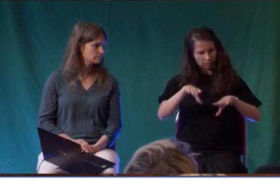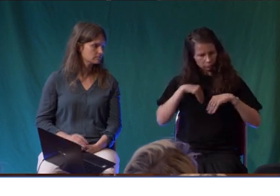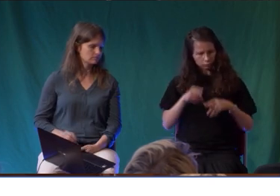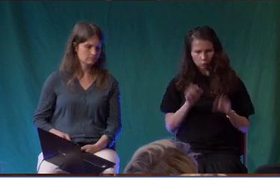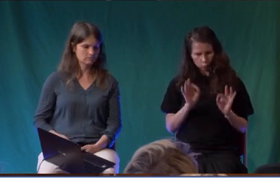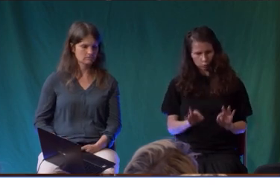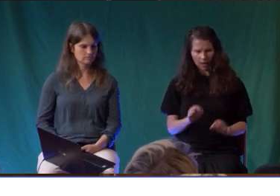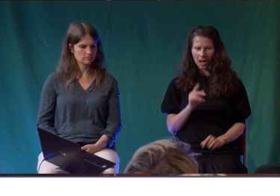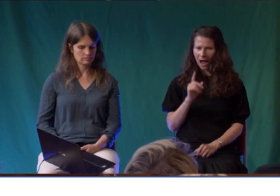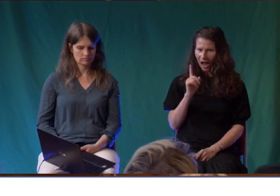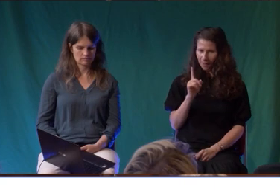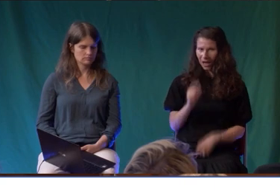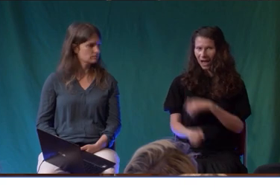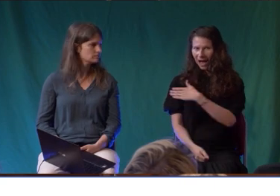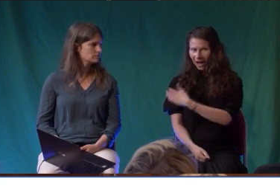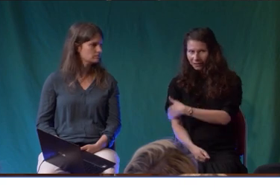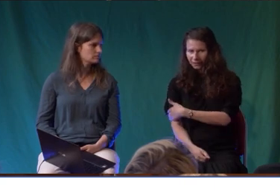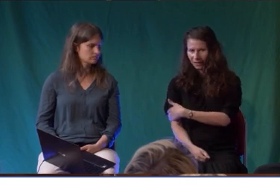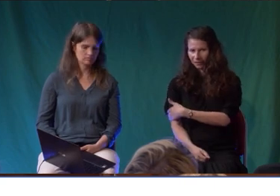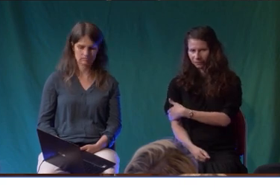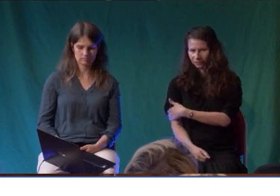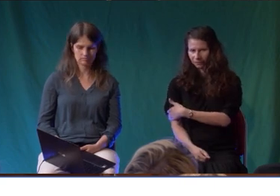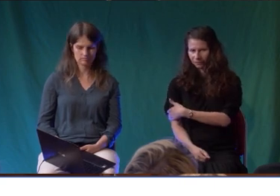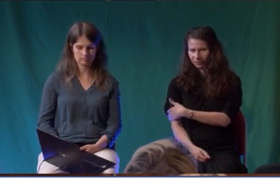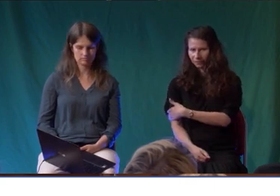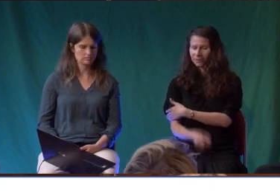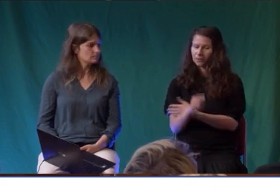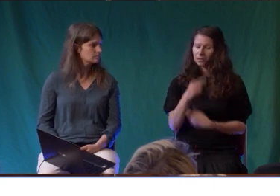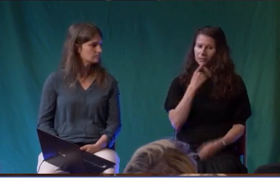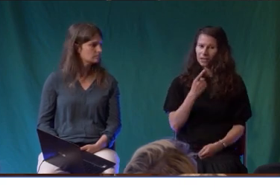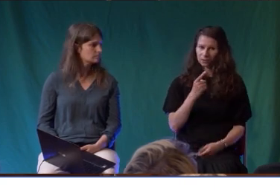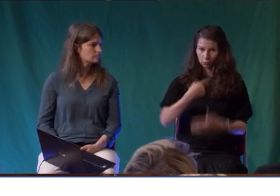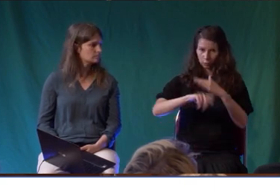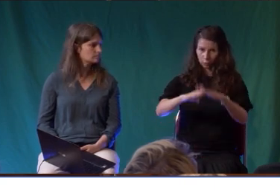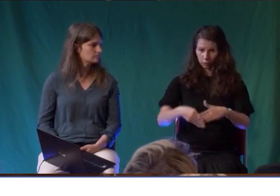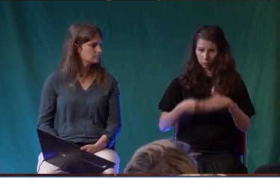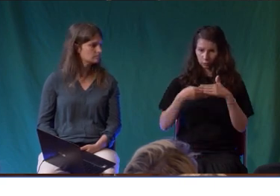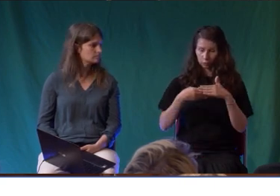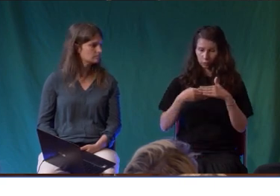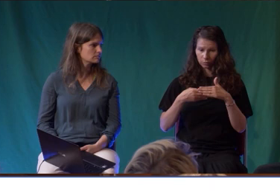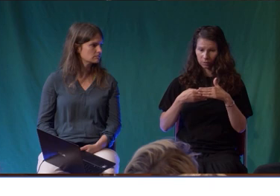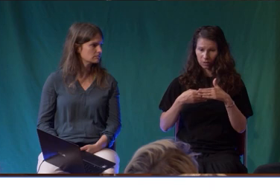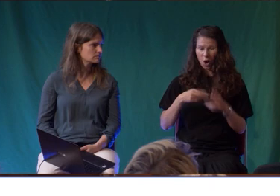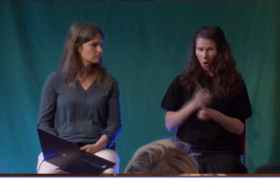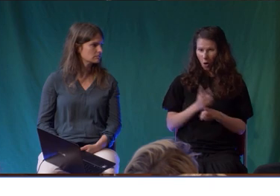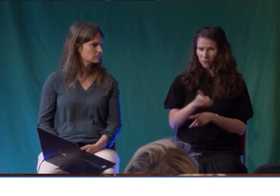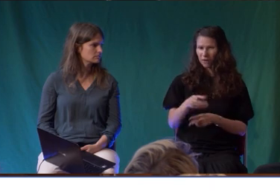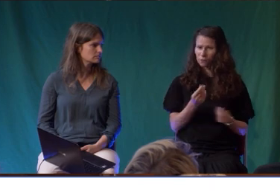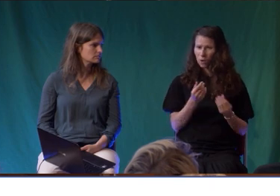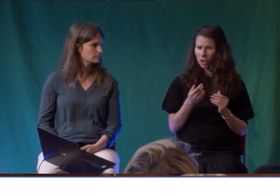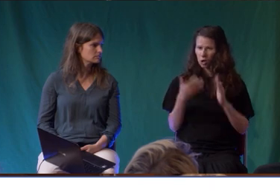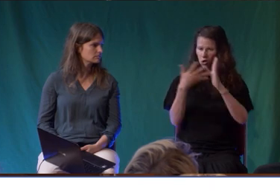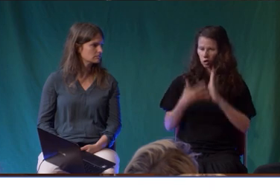aber auf der anderen Seite haben Sie auch beschrieben dass sie sich durch die Unterstützung an vielen Stellen auch kontrolliert und überwacht